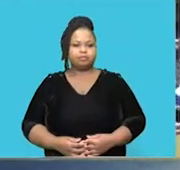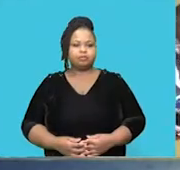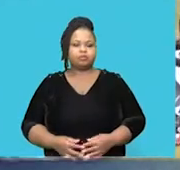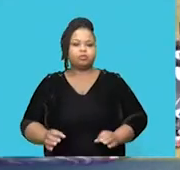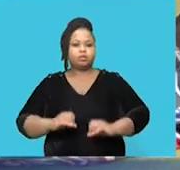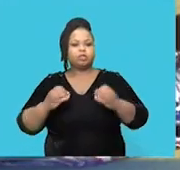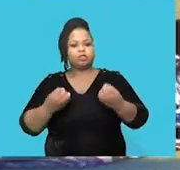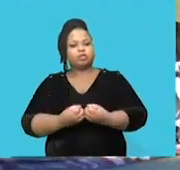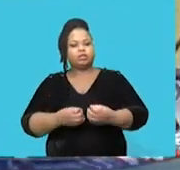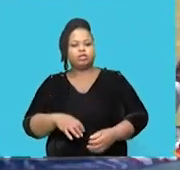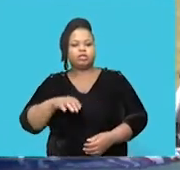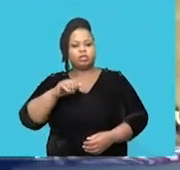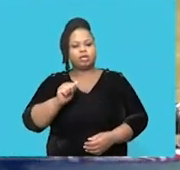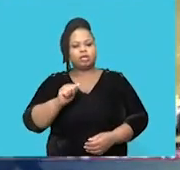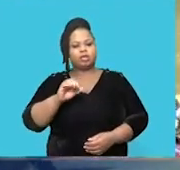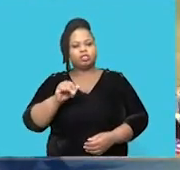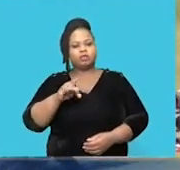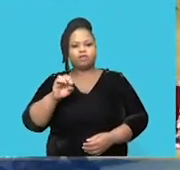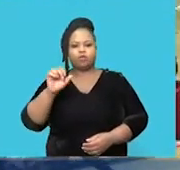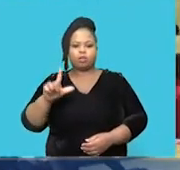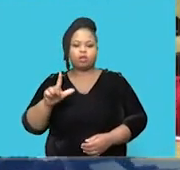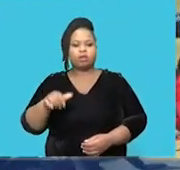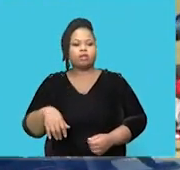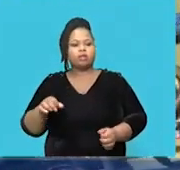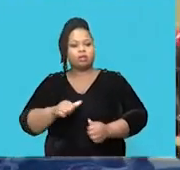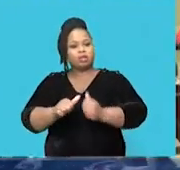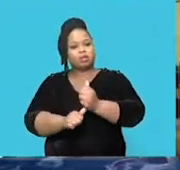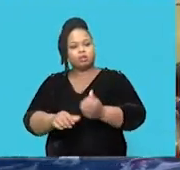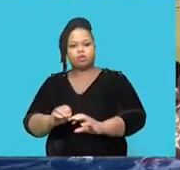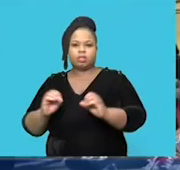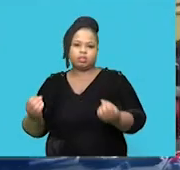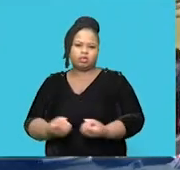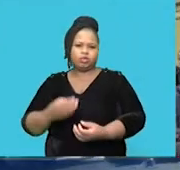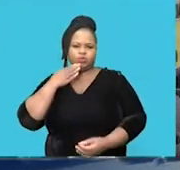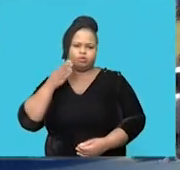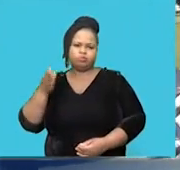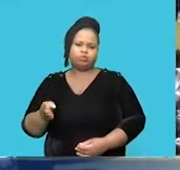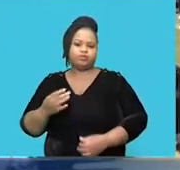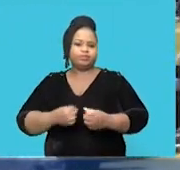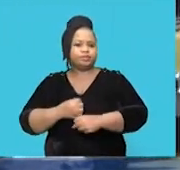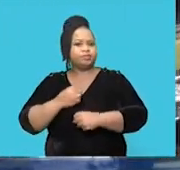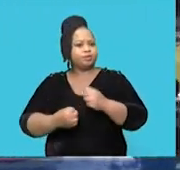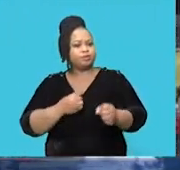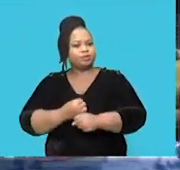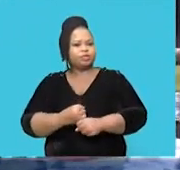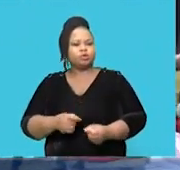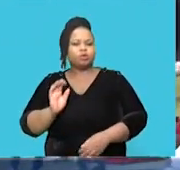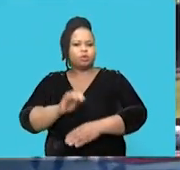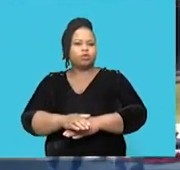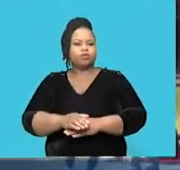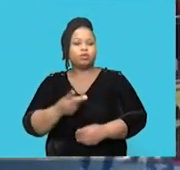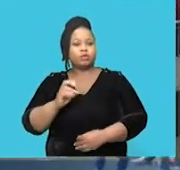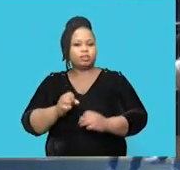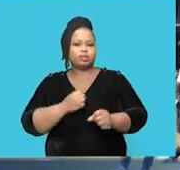Umbutho wobuntu wamazwe ngamazwe iAshraful Aid Organization nosele uqhayisa ngeminyaka engaphaya kwamashumi